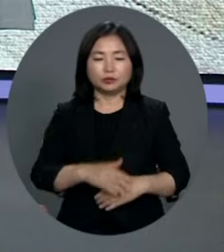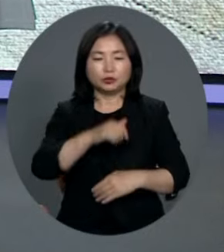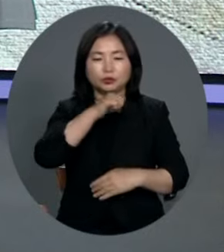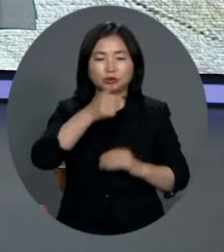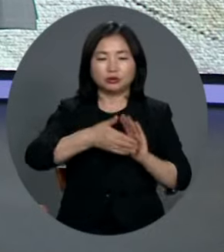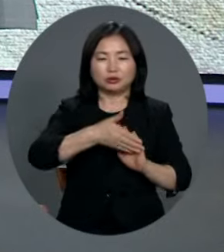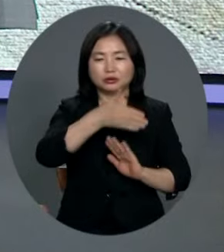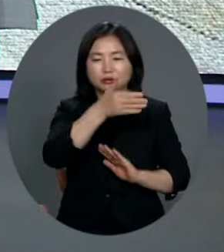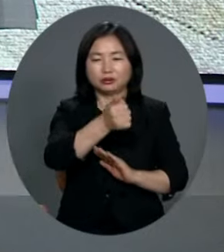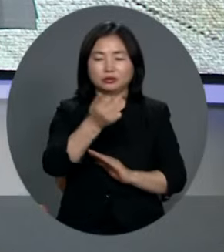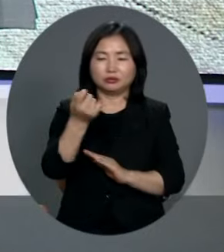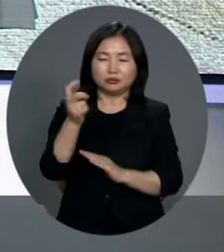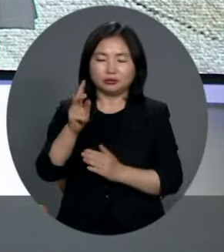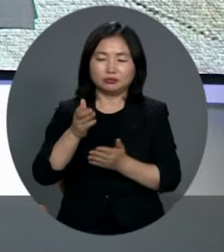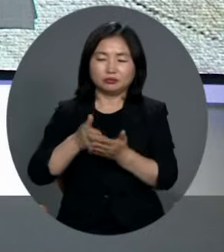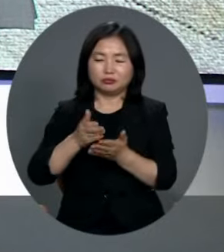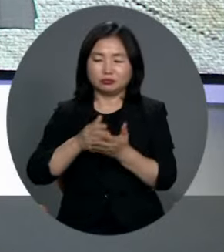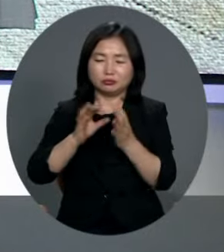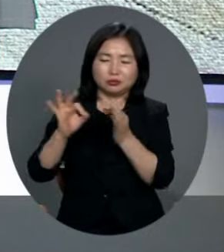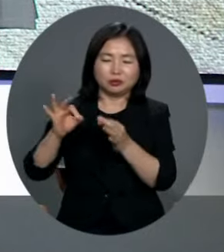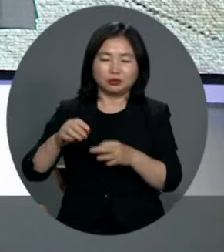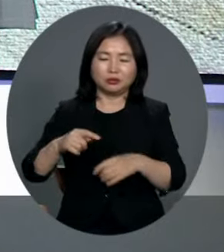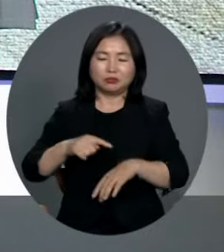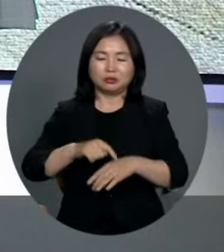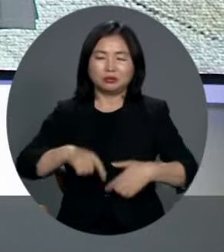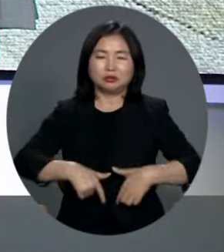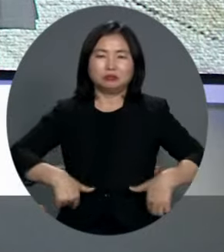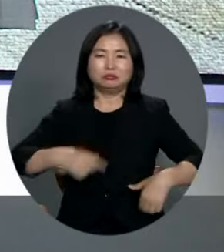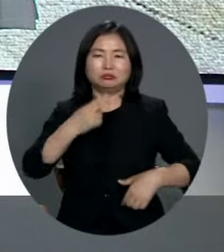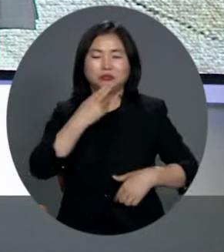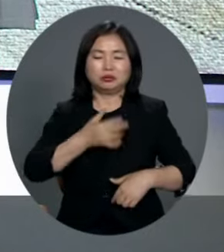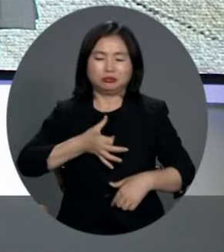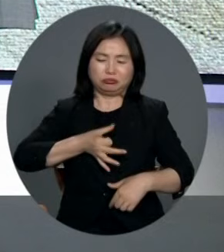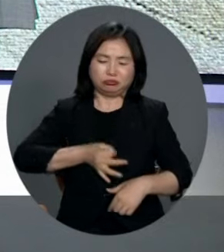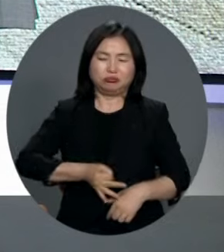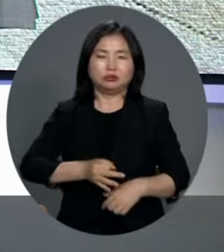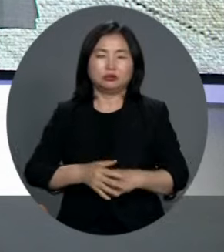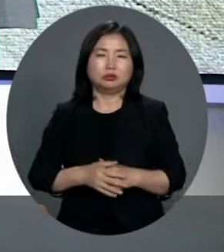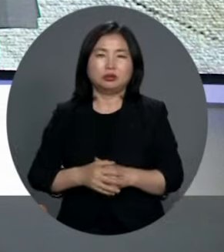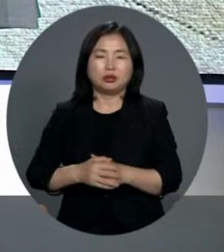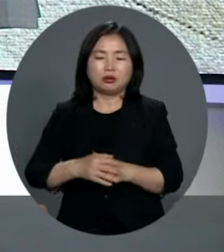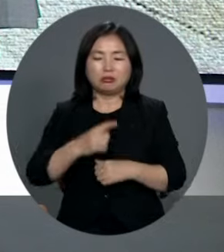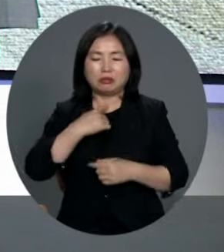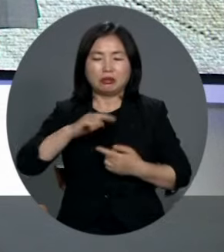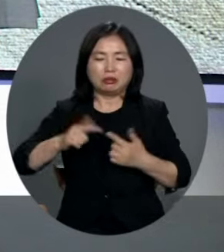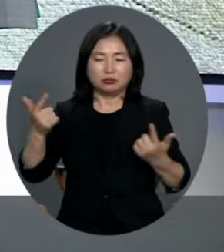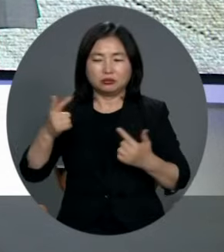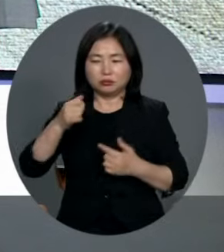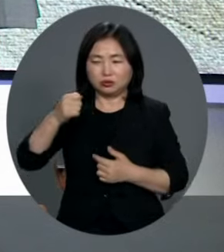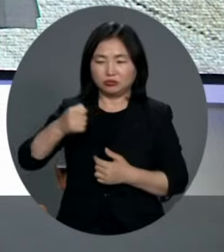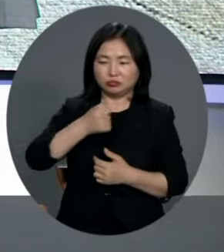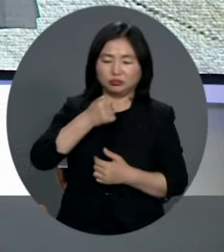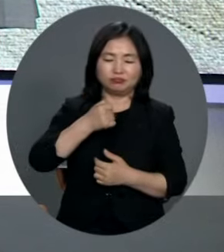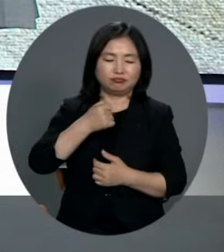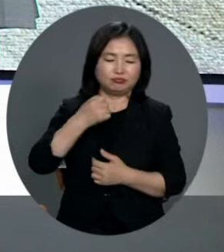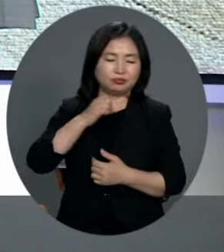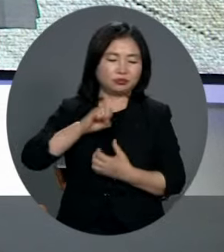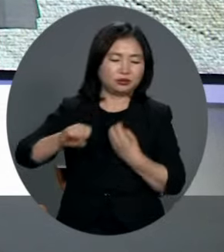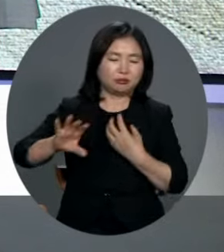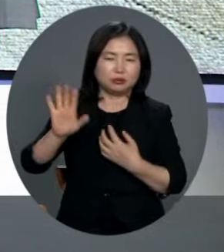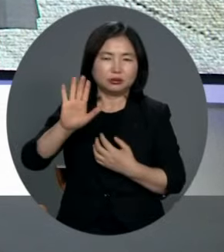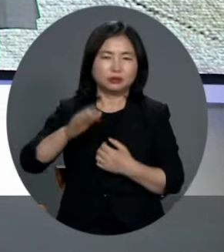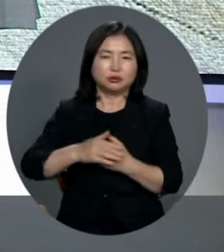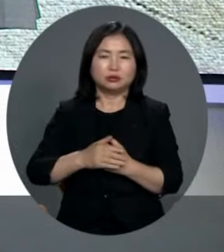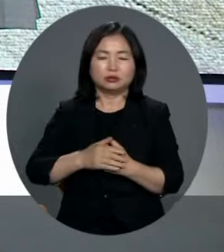홍준표 대구시장의 언론관이 편협하고 위험하다는 지적 많습니다 마음에 들지 않는 언론사 질문에는 답하지 않는 건